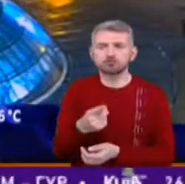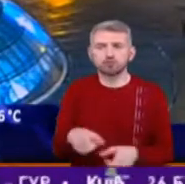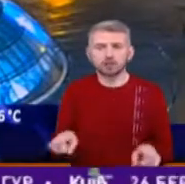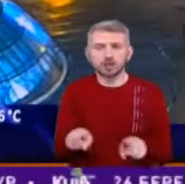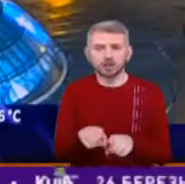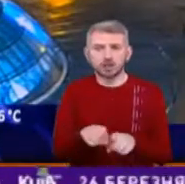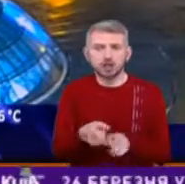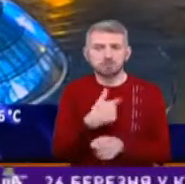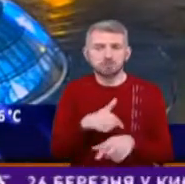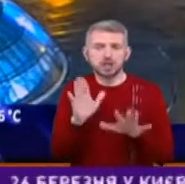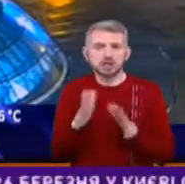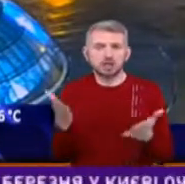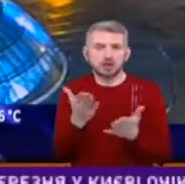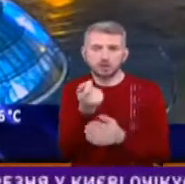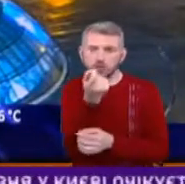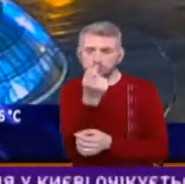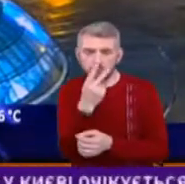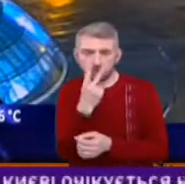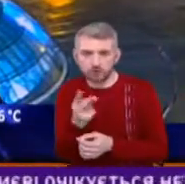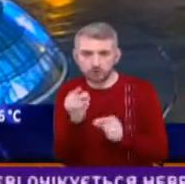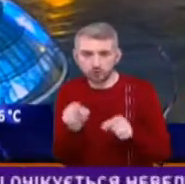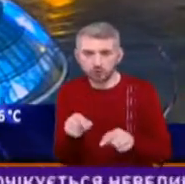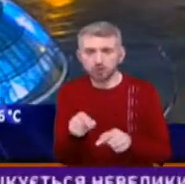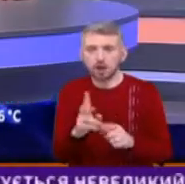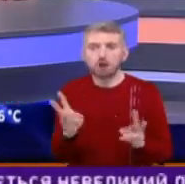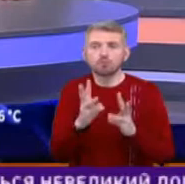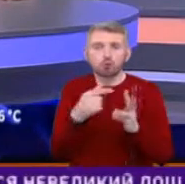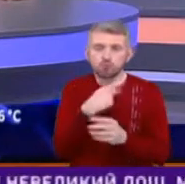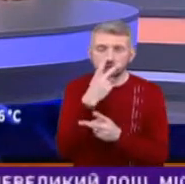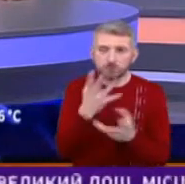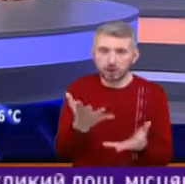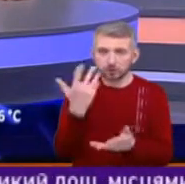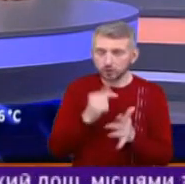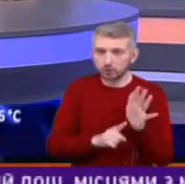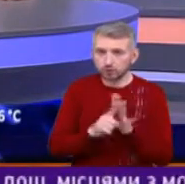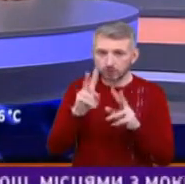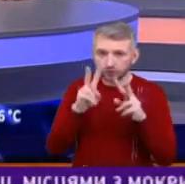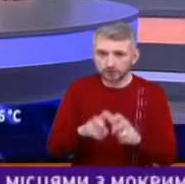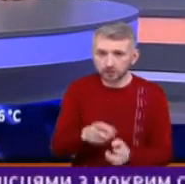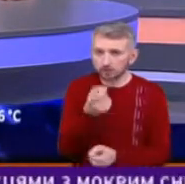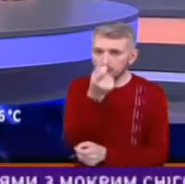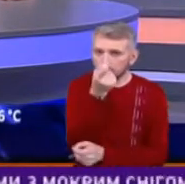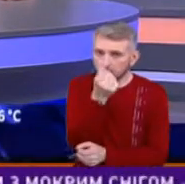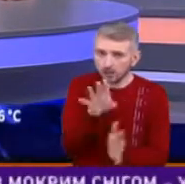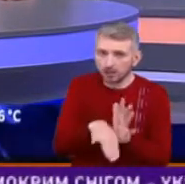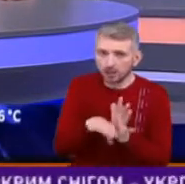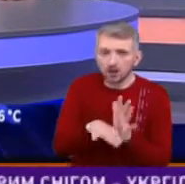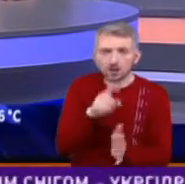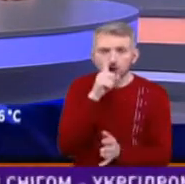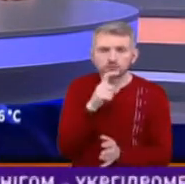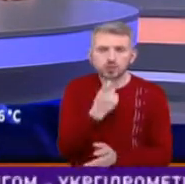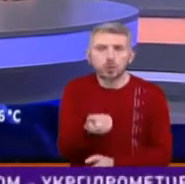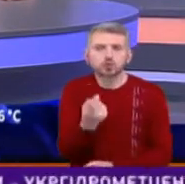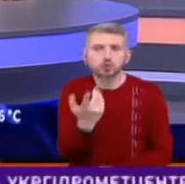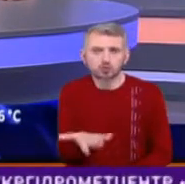от, ми ж тільки якісь іскорки бачимо тут. Бо полум'я ми не бачимо. А коли ми починаємо досліджувати іскорку, не розуміючи, з якого багаття воно